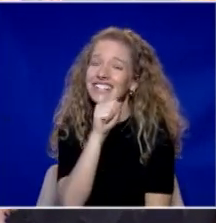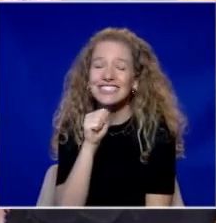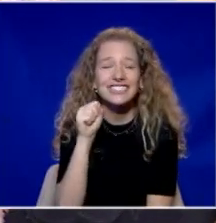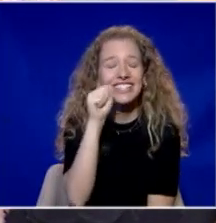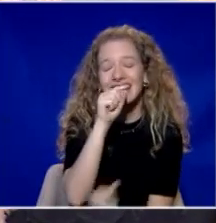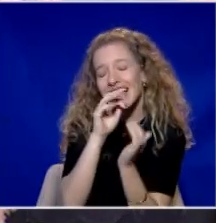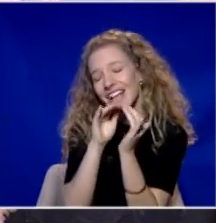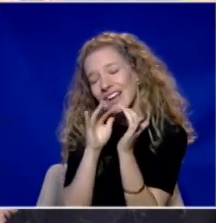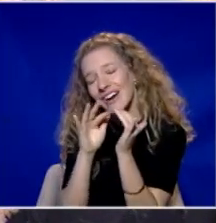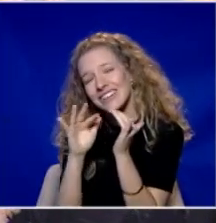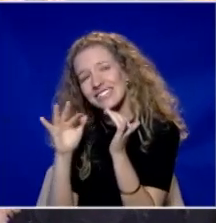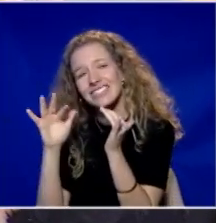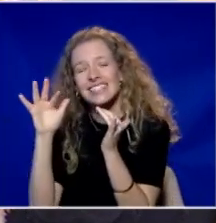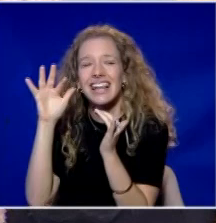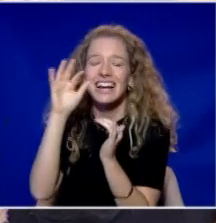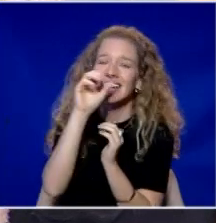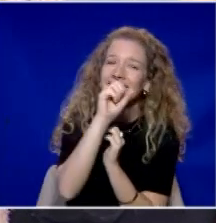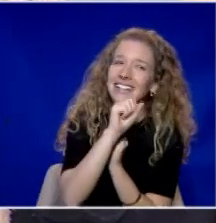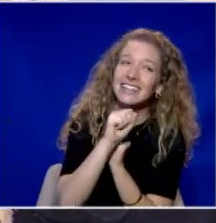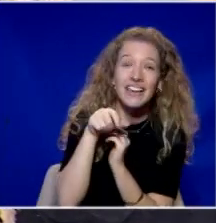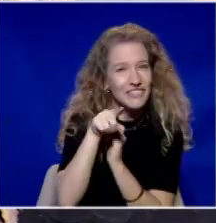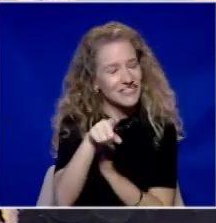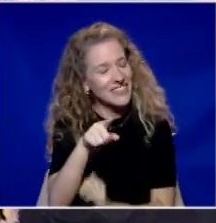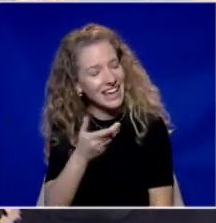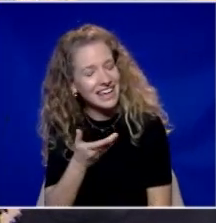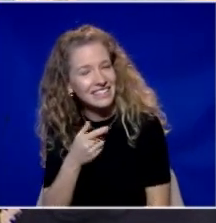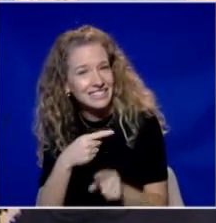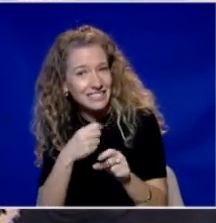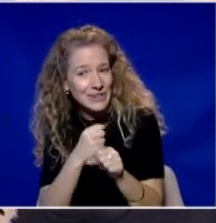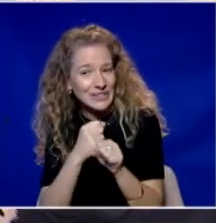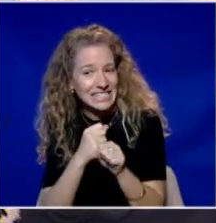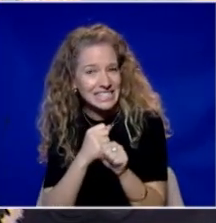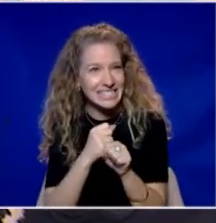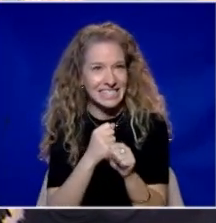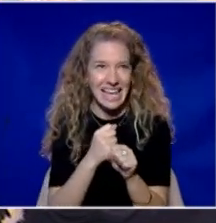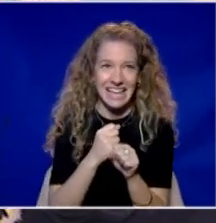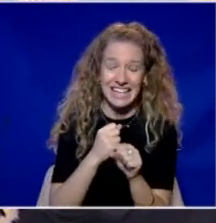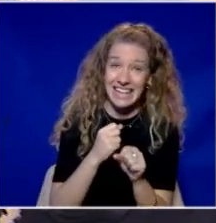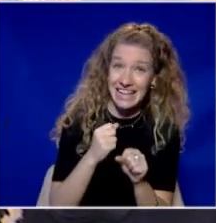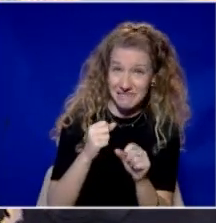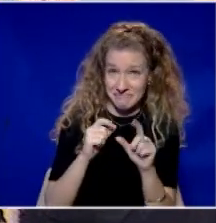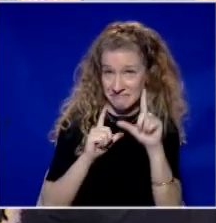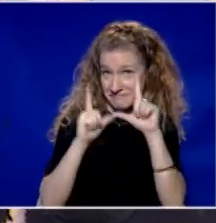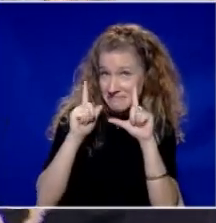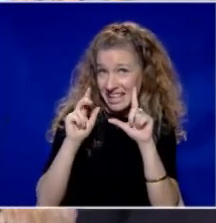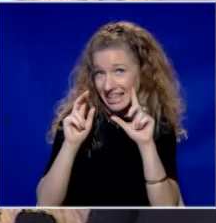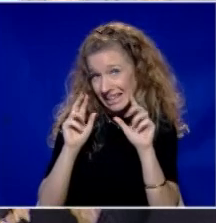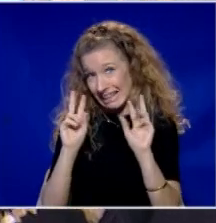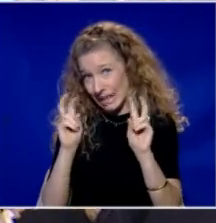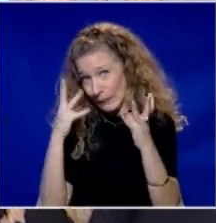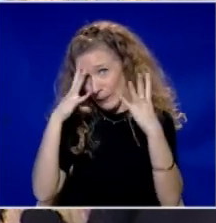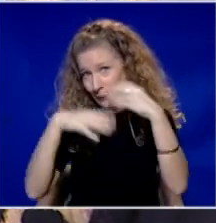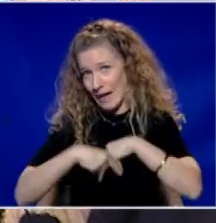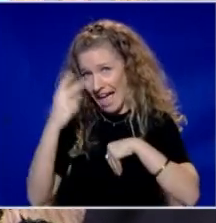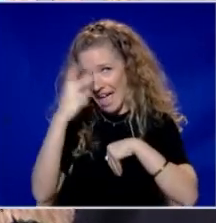לוחש לך חרישית, ואת עושה לי סימנים כאילו שהבנת, אל תוך עיניי